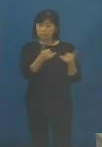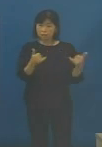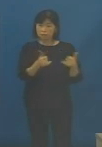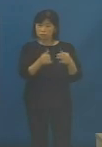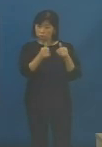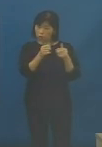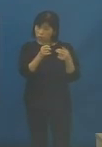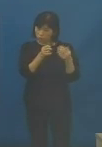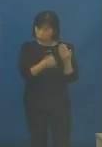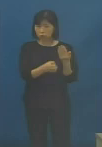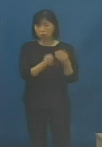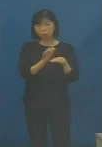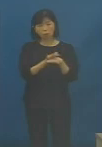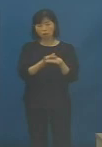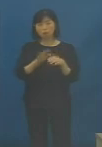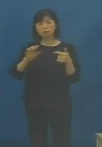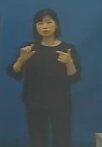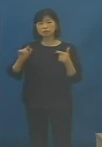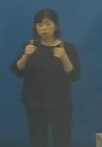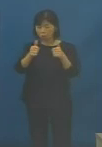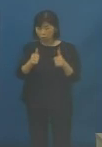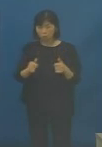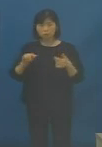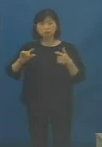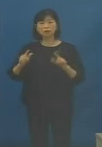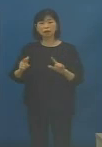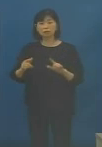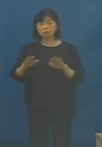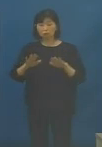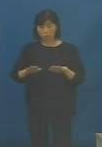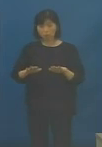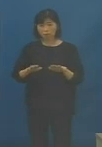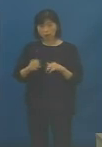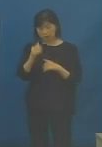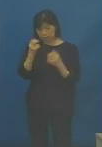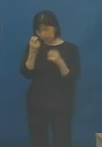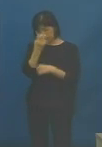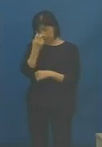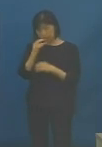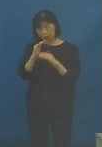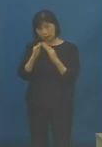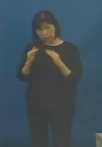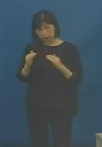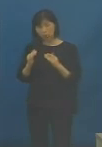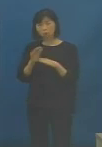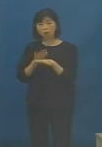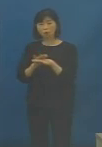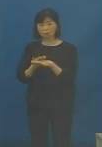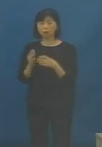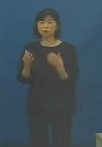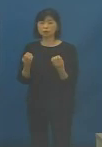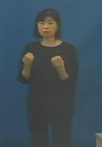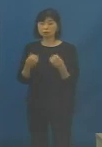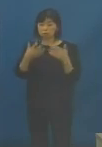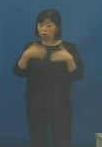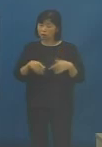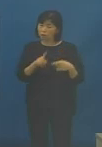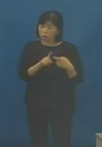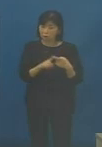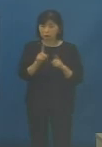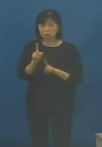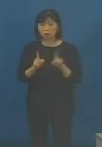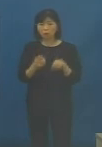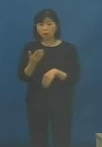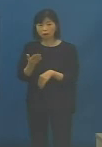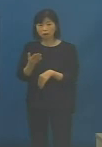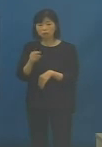じことを実は今回の審査会の場でも取っていまして、要件に合致するかどうかはそれは